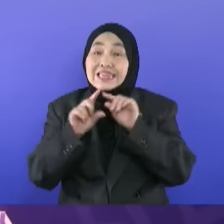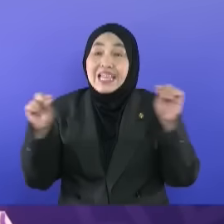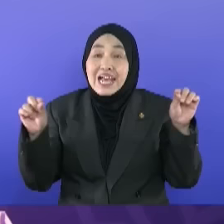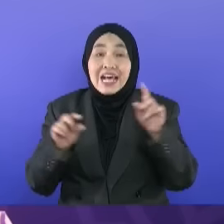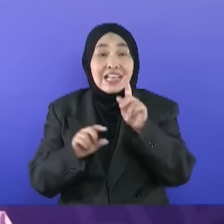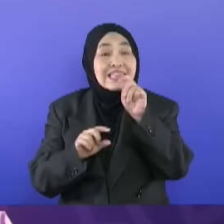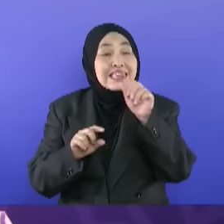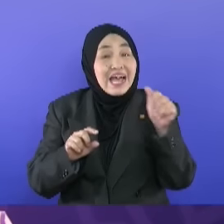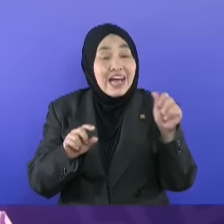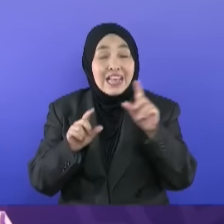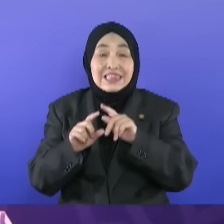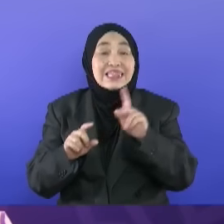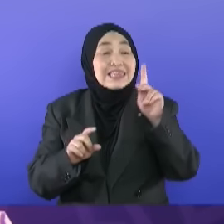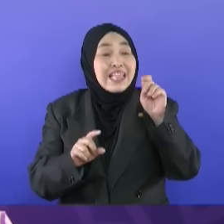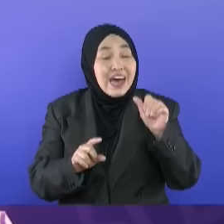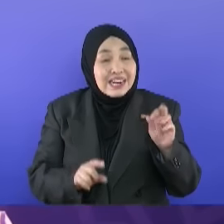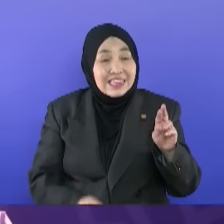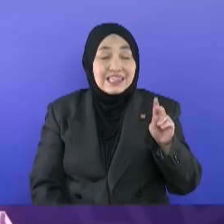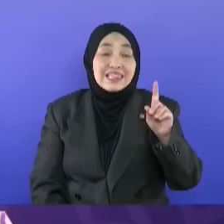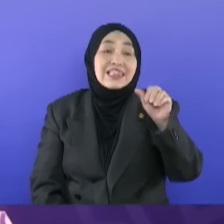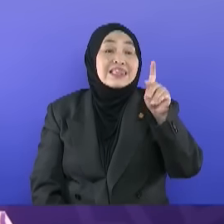ta tardha